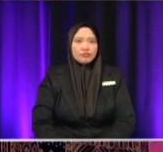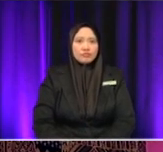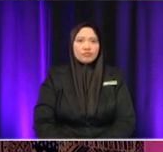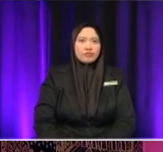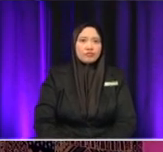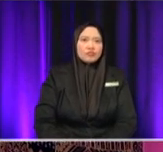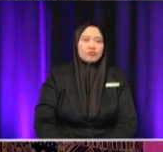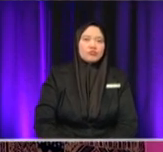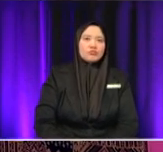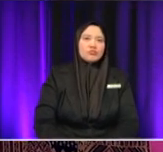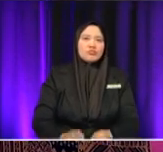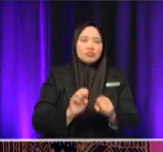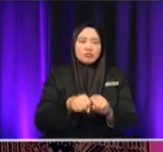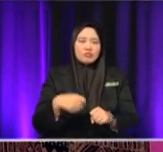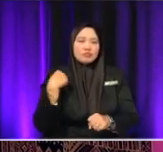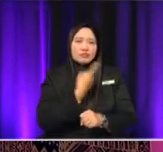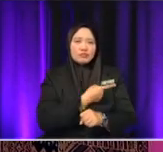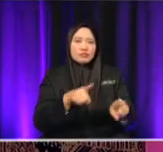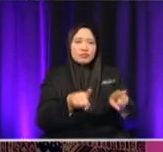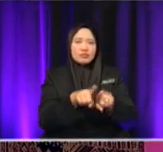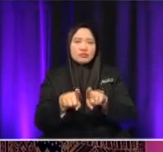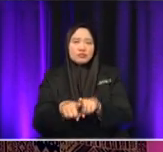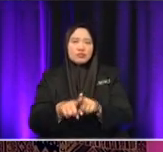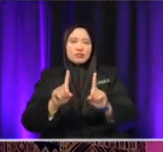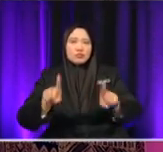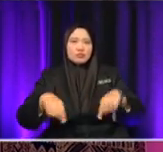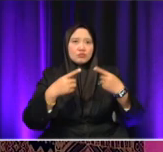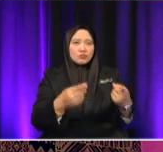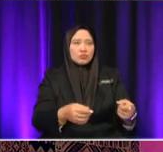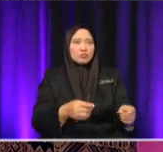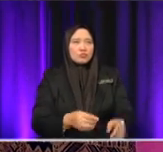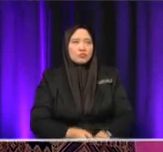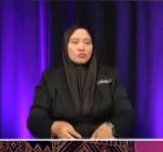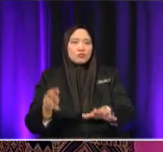kemungkaran supaya kita sama-sama dapat menuju ke surga